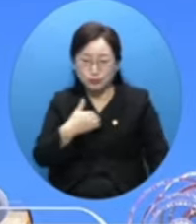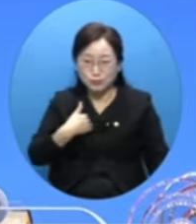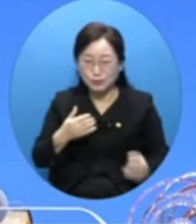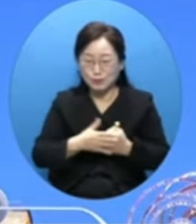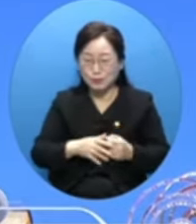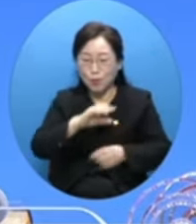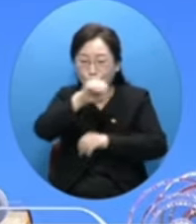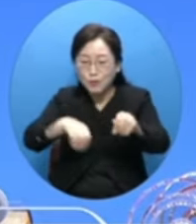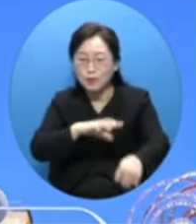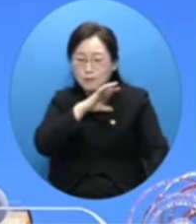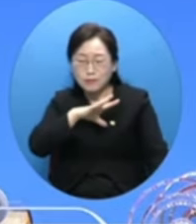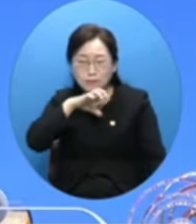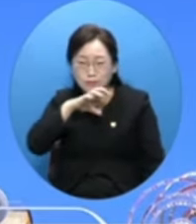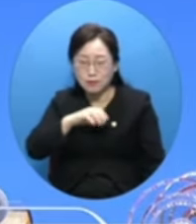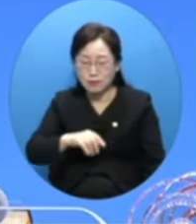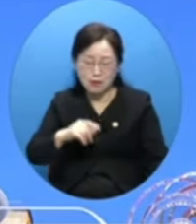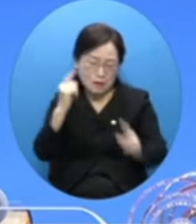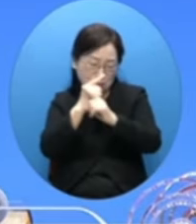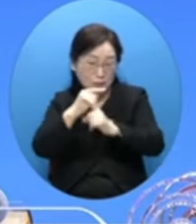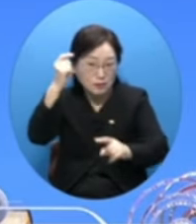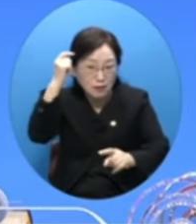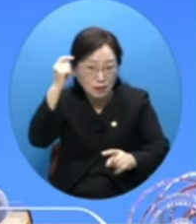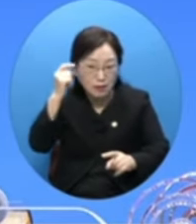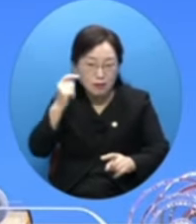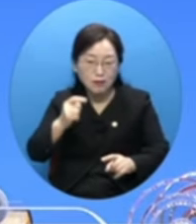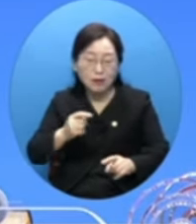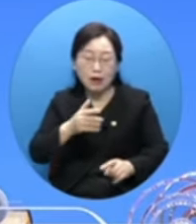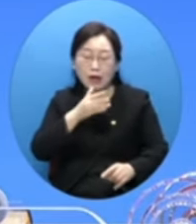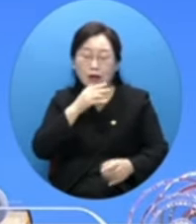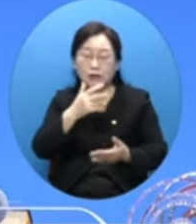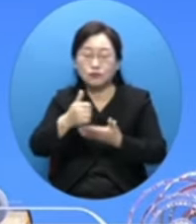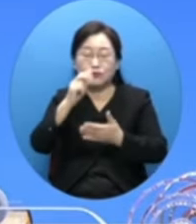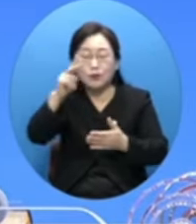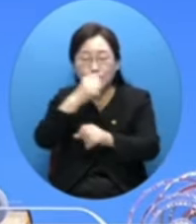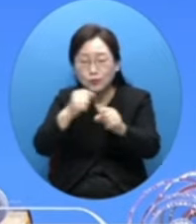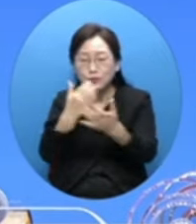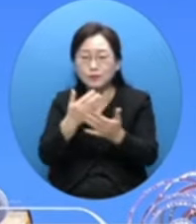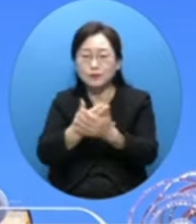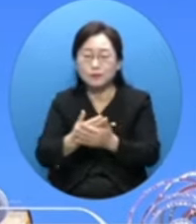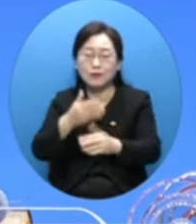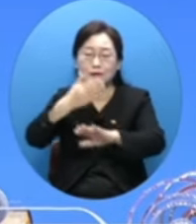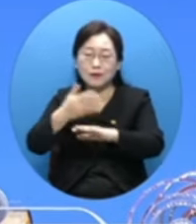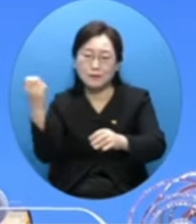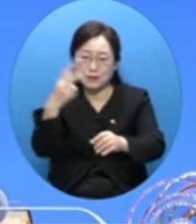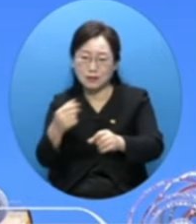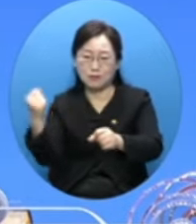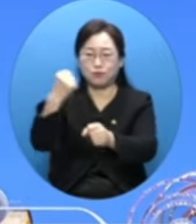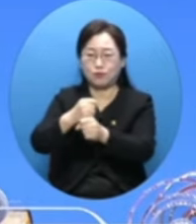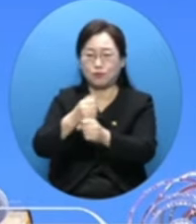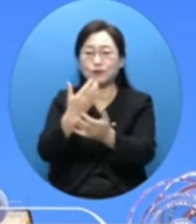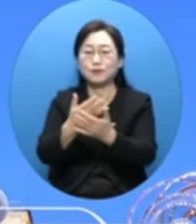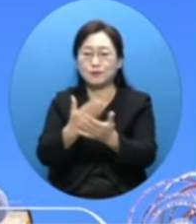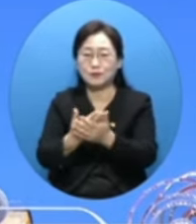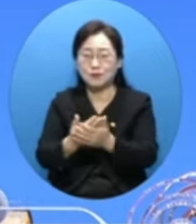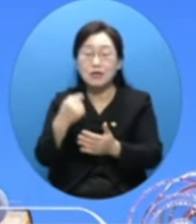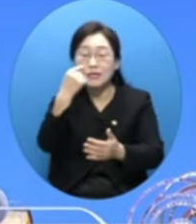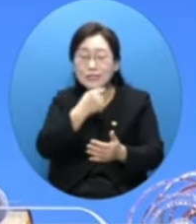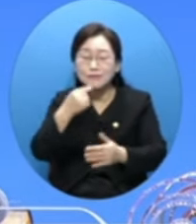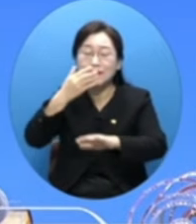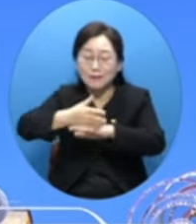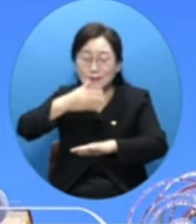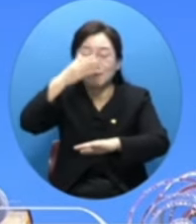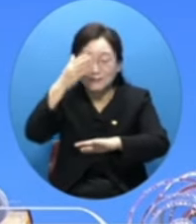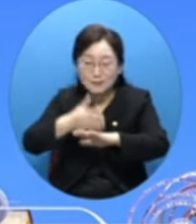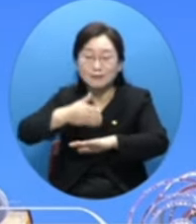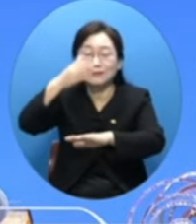부정적인 모습으로 살아왔습니다. 주여 우리를 용서하여 주옵시고 이제 감사를 회복하게 하여 주옵소서. 입만 열면 감사합니다,